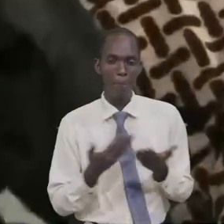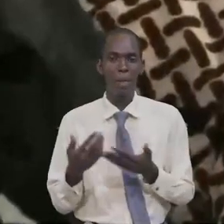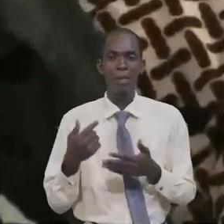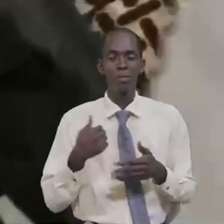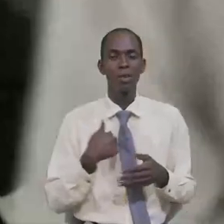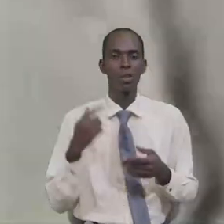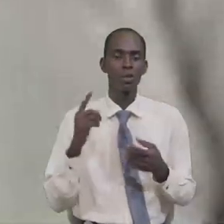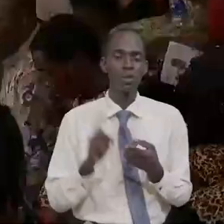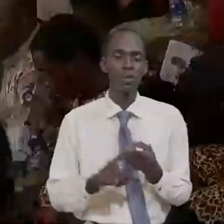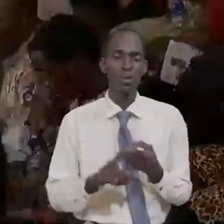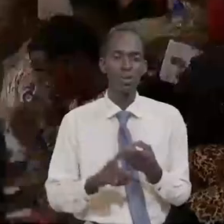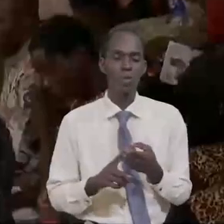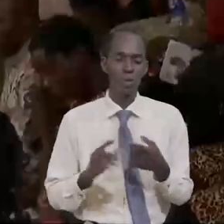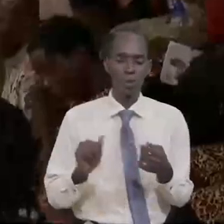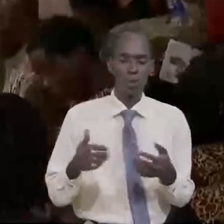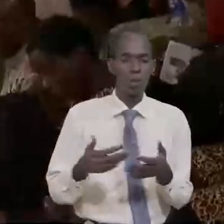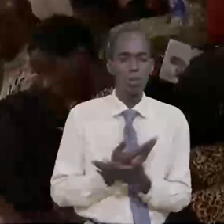dans une nouvelle vie